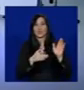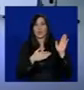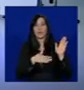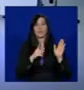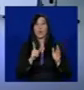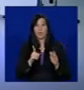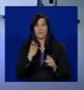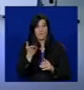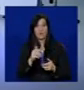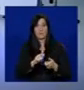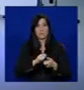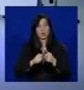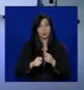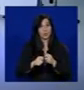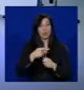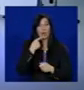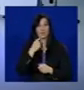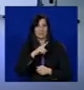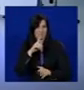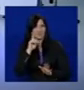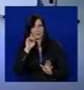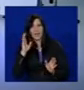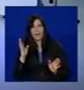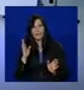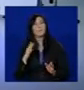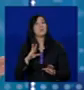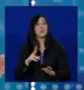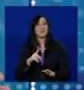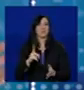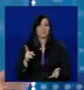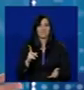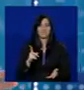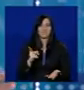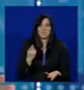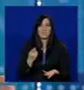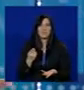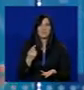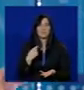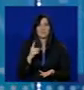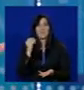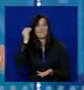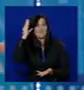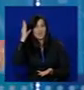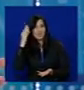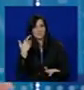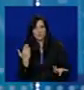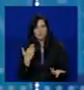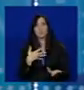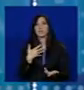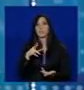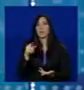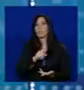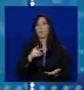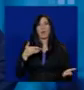която нарушихте, казвате от незнание или от невежество, не знам от какво, аз исках да ви кажа, че